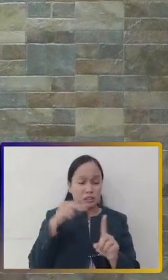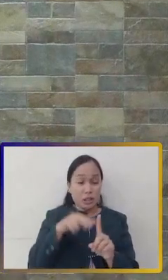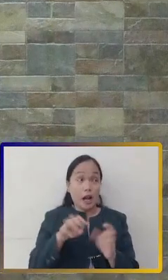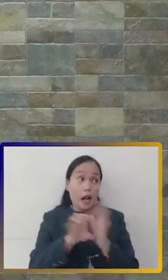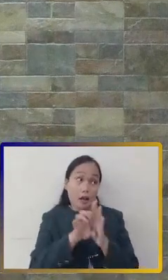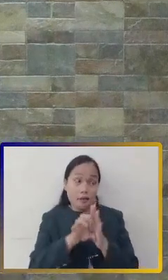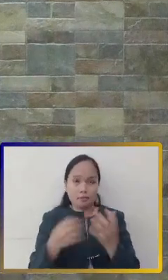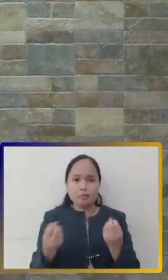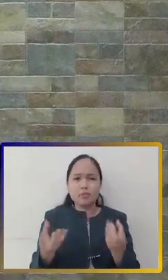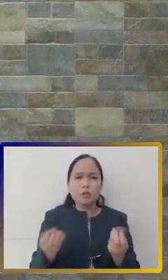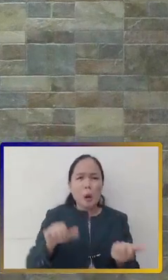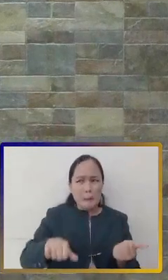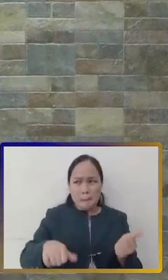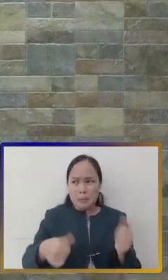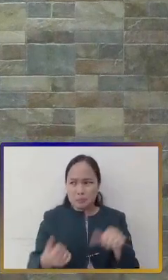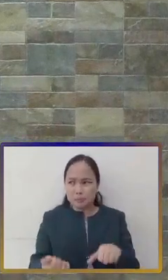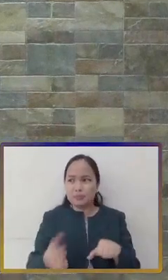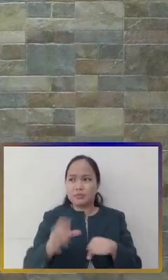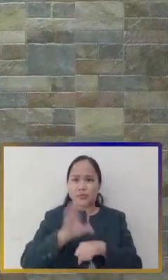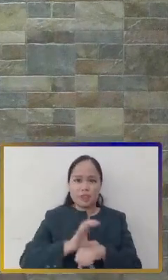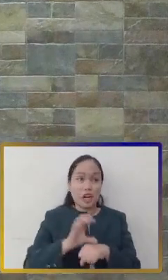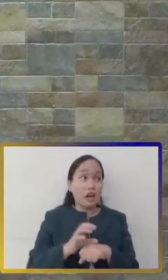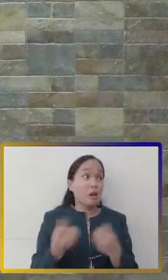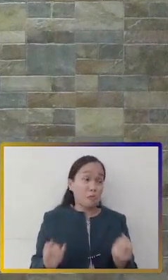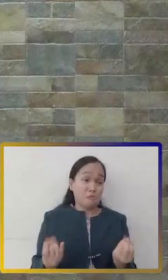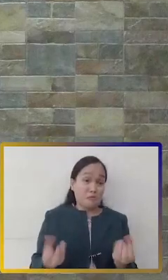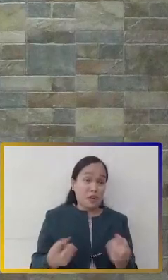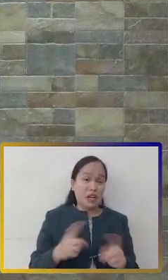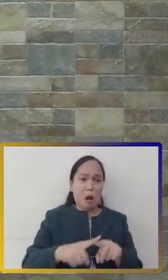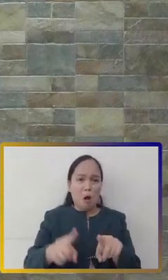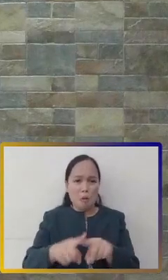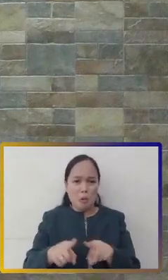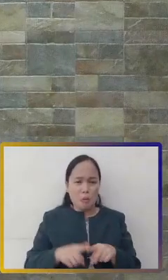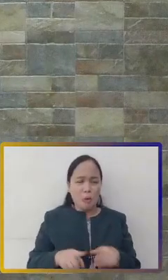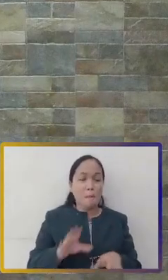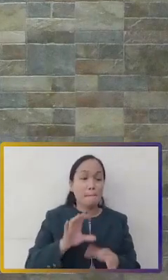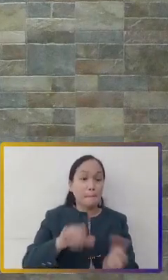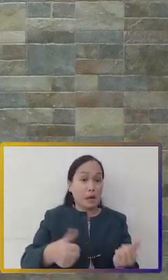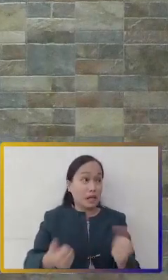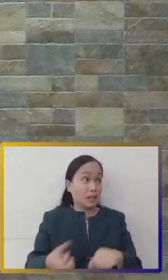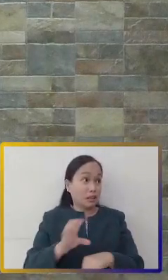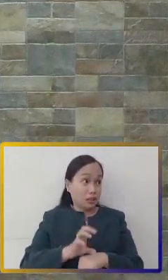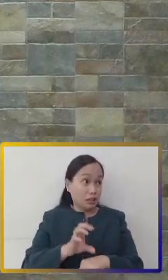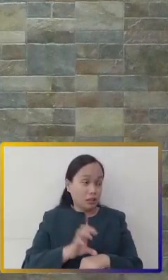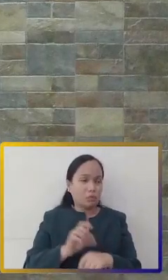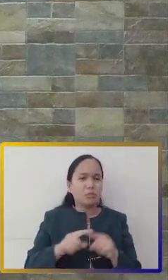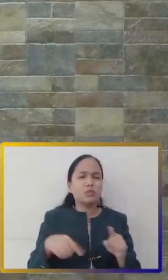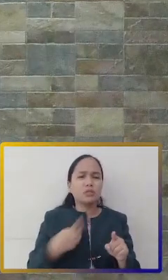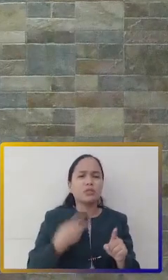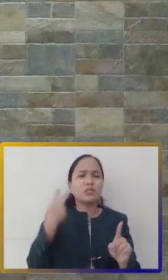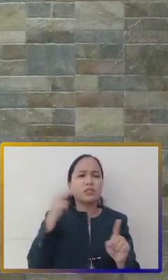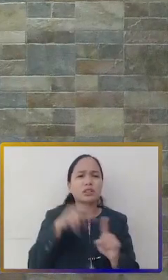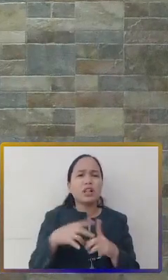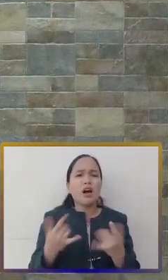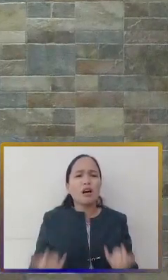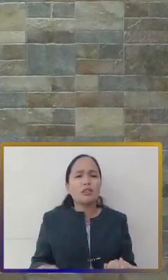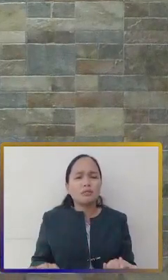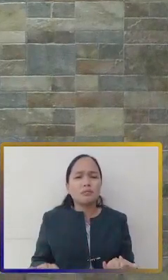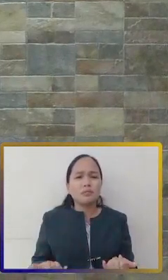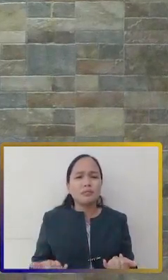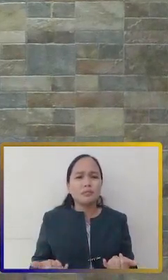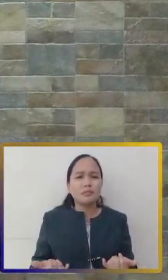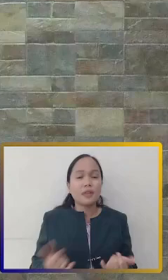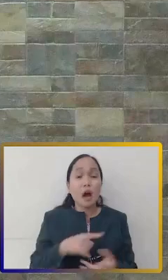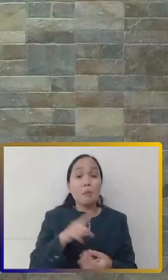Baptist churches. Marami po sa inyo nang galing sa mga ibang Baptist churches. Pero mga kapatid, makikita po natin sa panahon po natin ngayon, ang